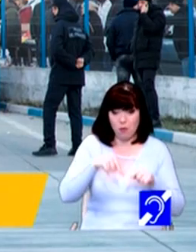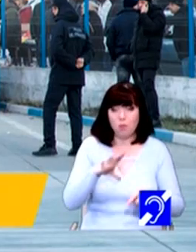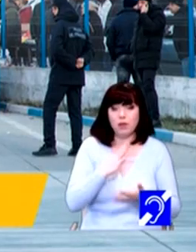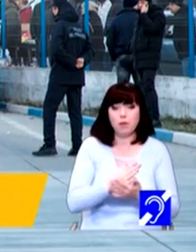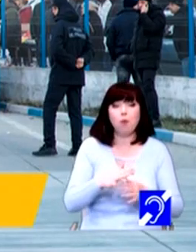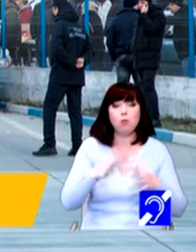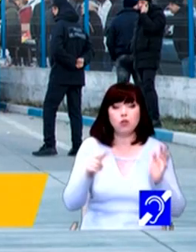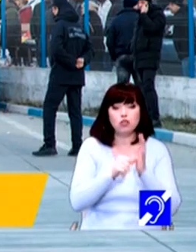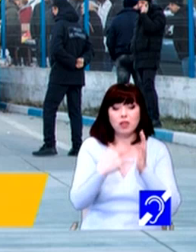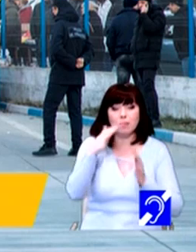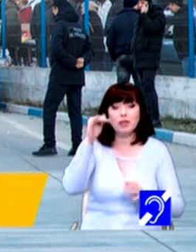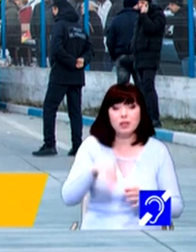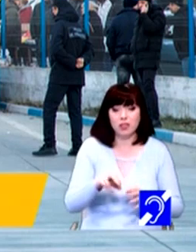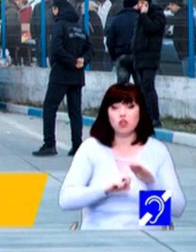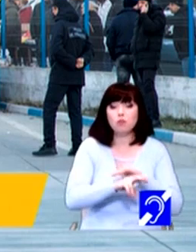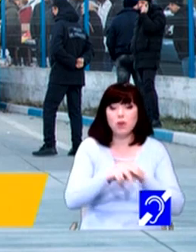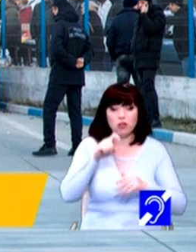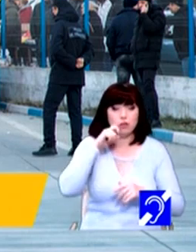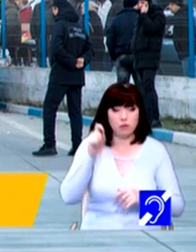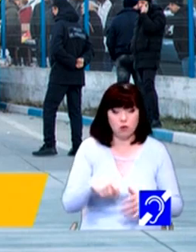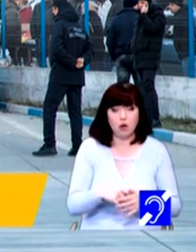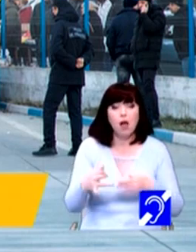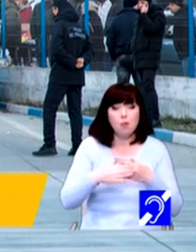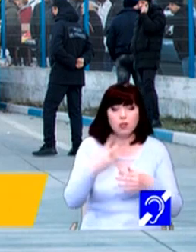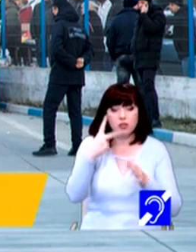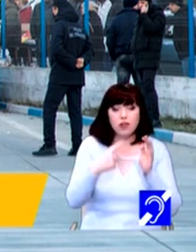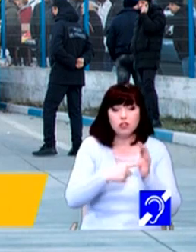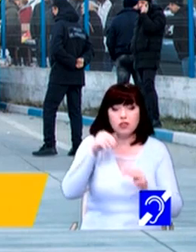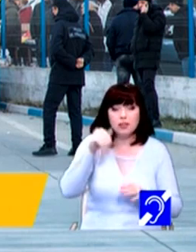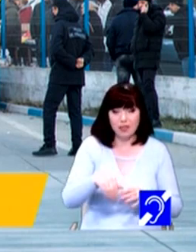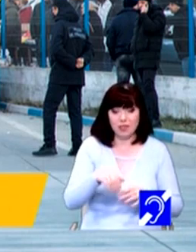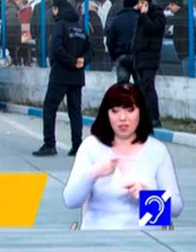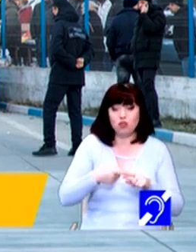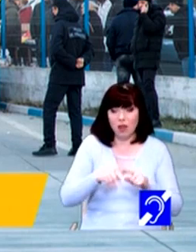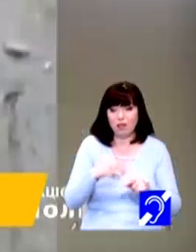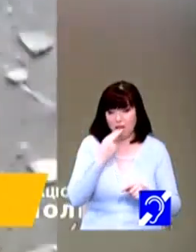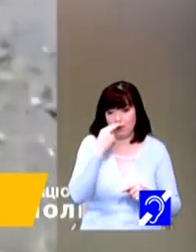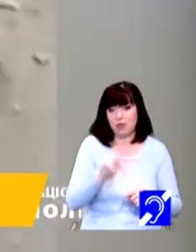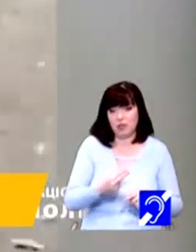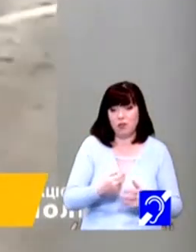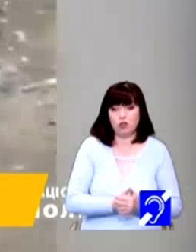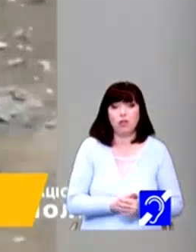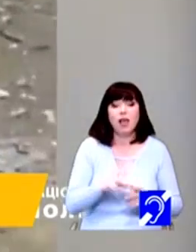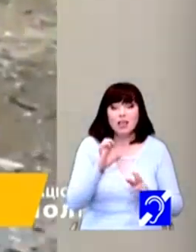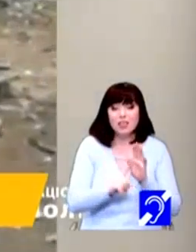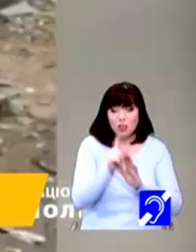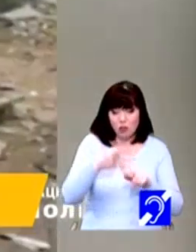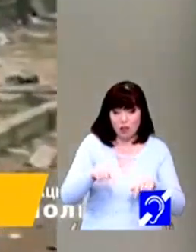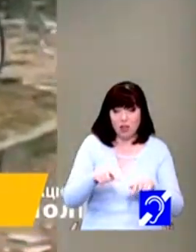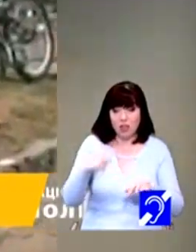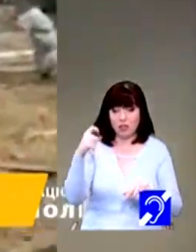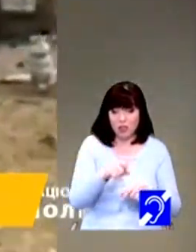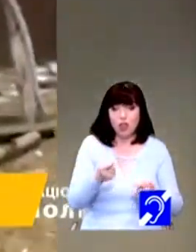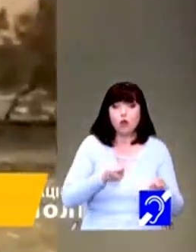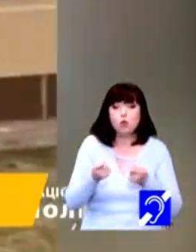peste 65.000 de refugiați ucraineni. Aproape 25.000 dintre ei sunt minori. La începutul acestei săptămâni,